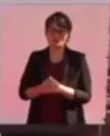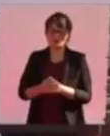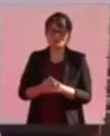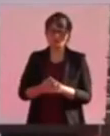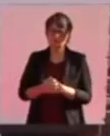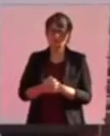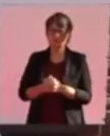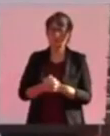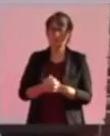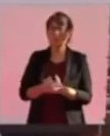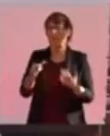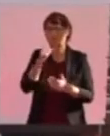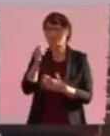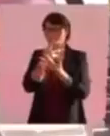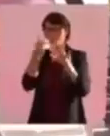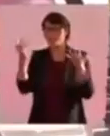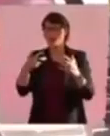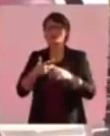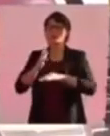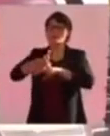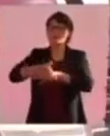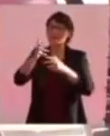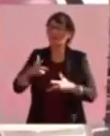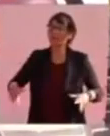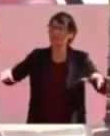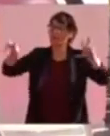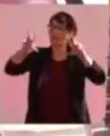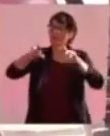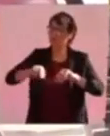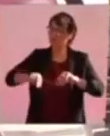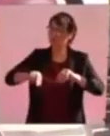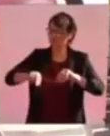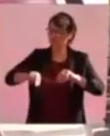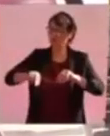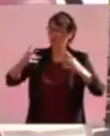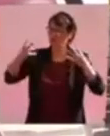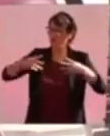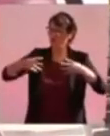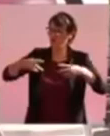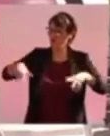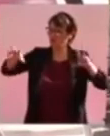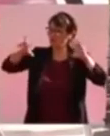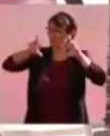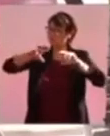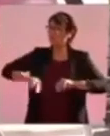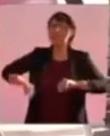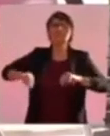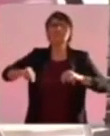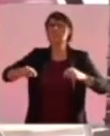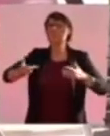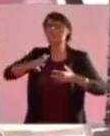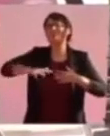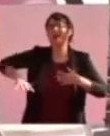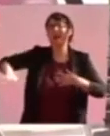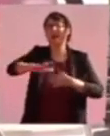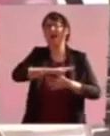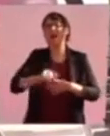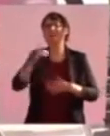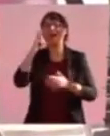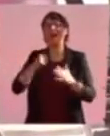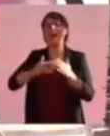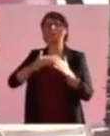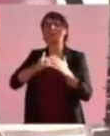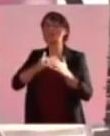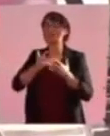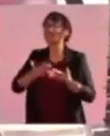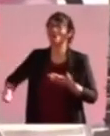quadro che individui le modalità organizzative indispensabili per tutta l'area della prevenzione un quadro normativo che